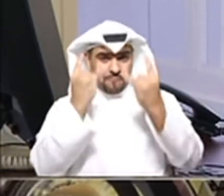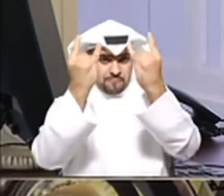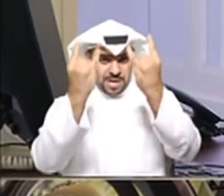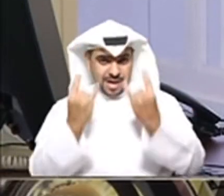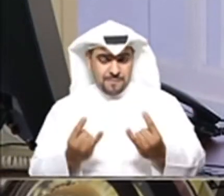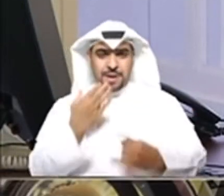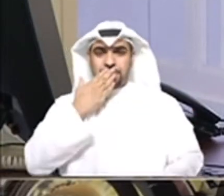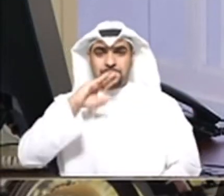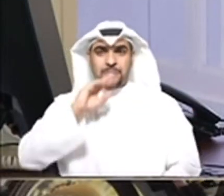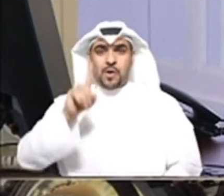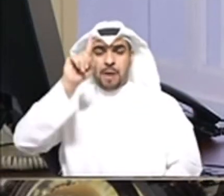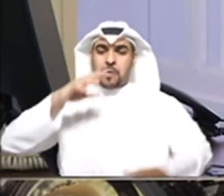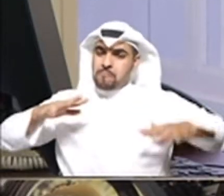بتكاد